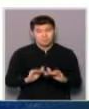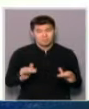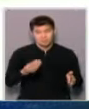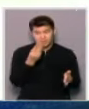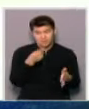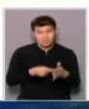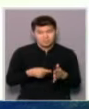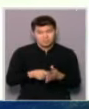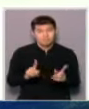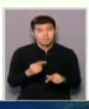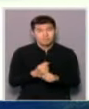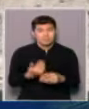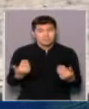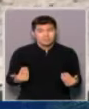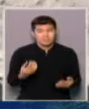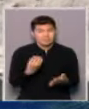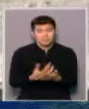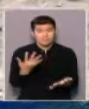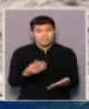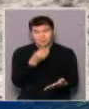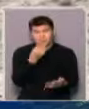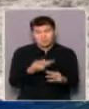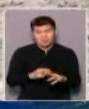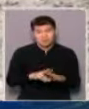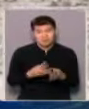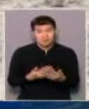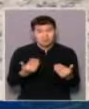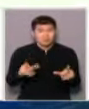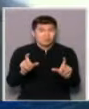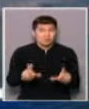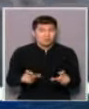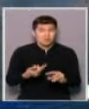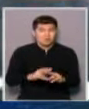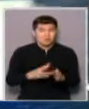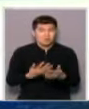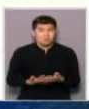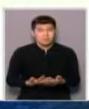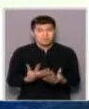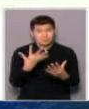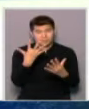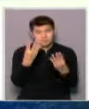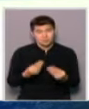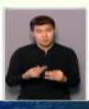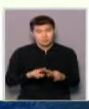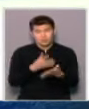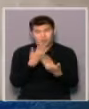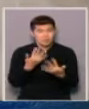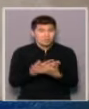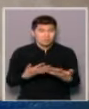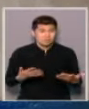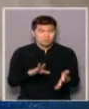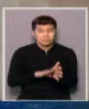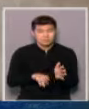шағаңды асырайсың ба? Қазір бәрі де қымбат. Бармағандар да отырады мына жерде. 5 күн бармайды, 10 күн бармайды, әркім арқалай